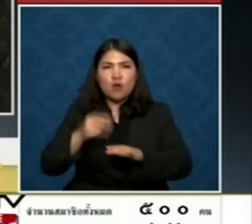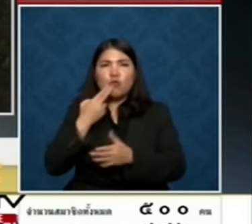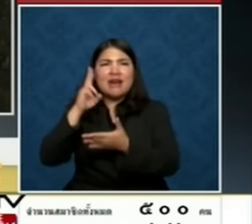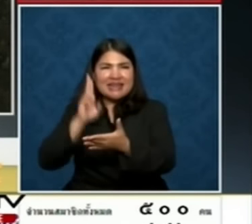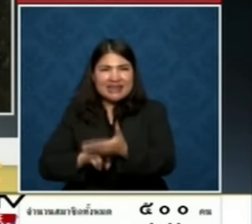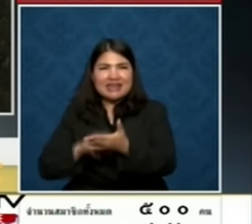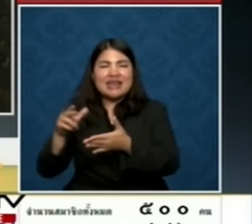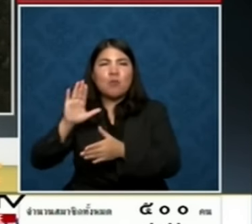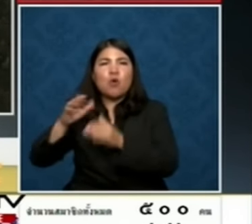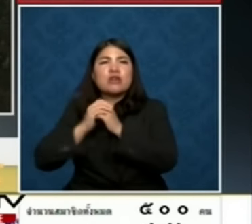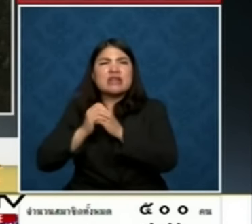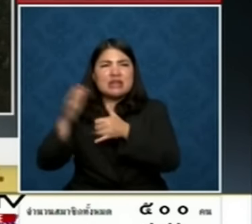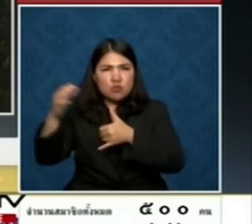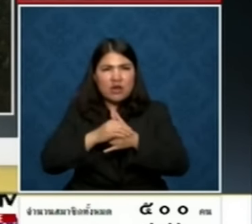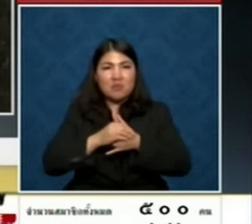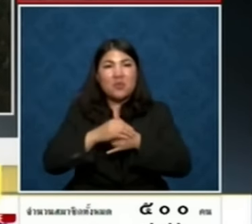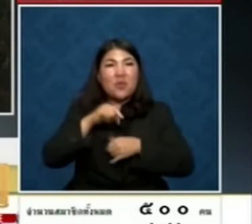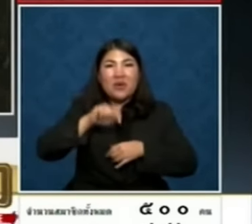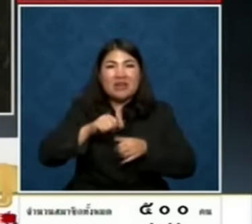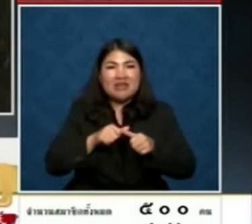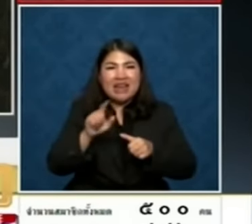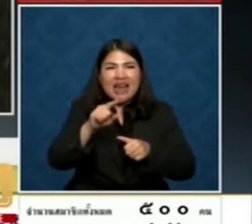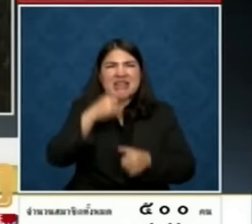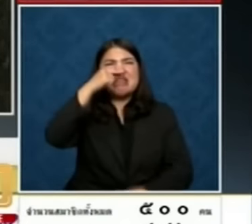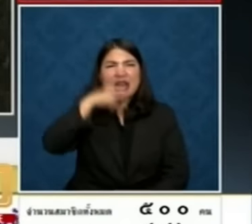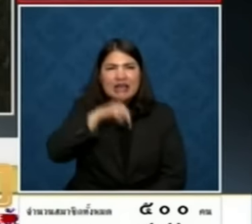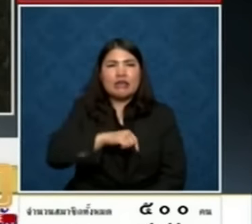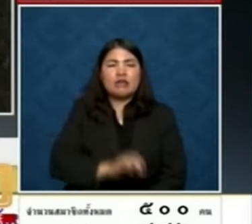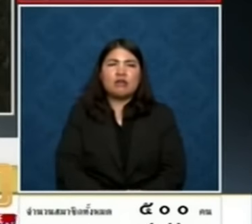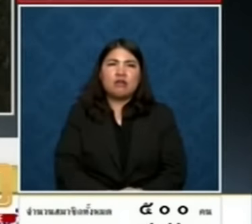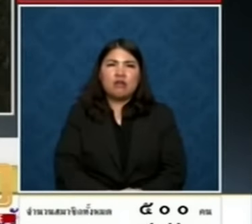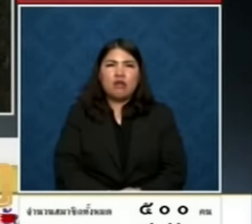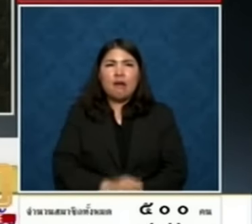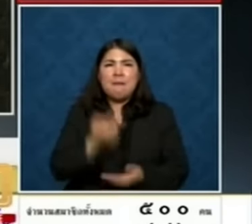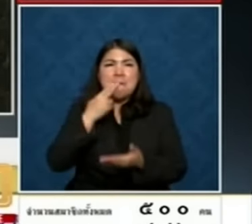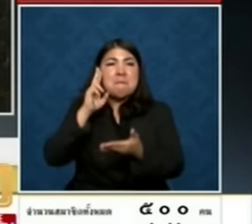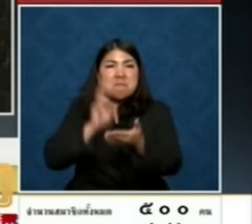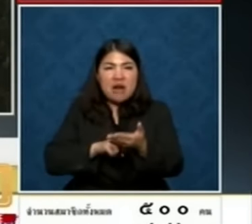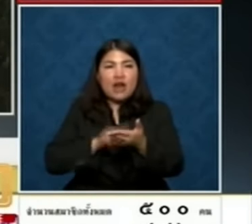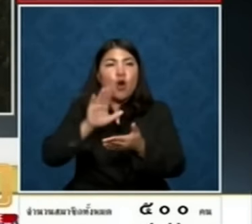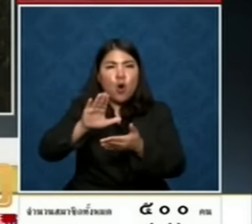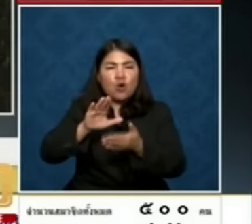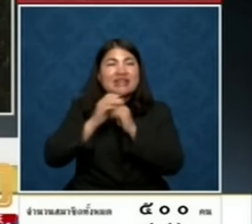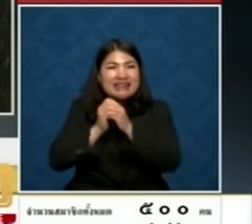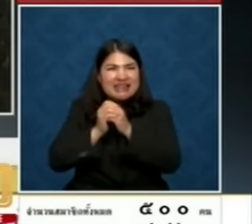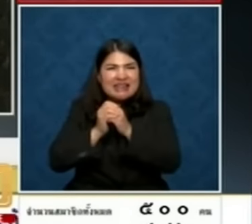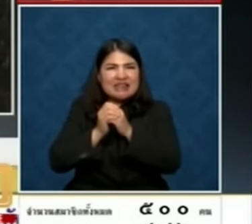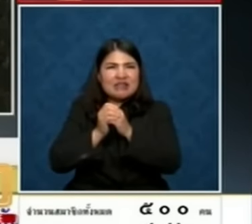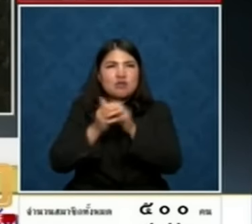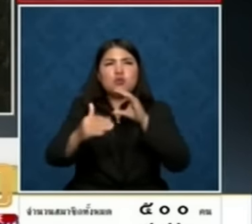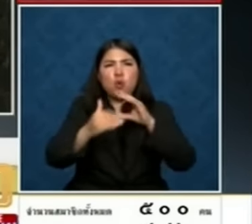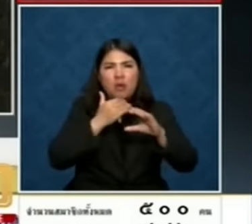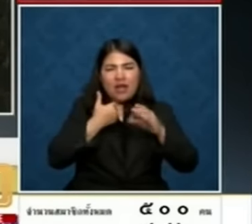สแกมเมอร์และคอเซ็นเตอดังนั้นเมื่อรวมกาสิโนริมชายแม่สอดกว่า 30แห่งและริมชายแดนอำเภอพบพระอีก 4แห่ง